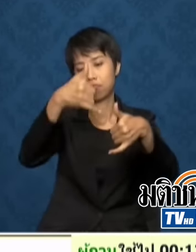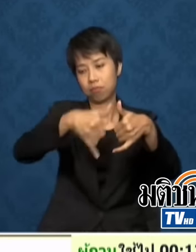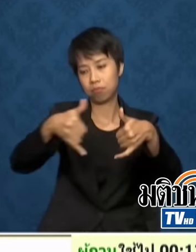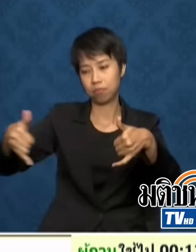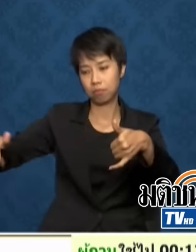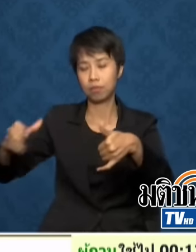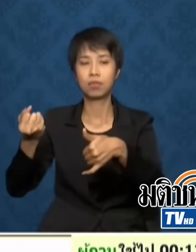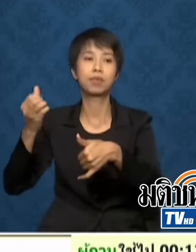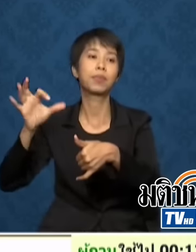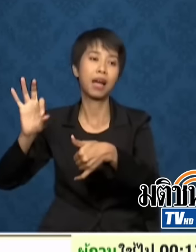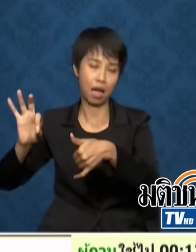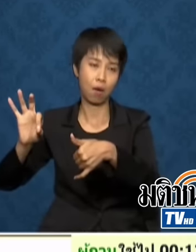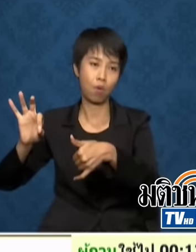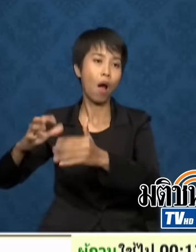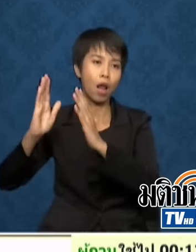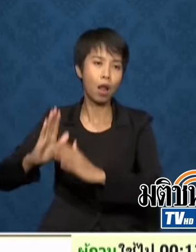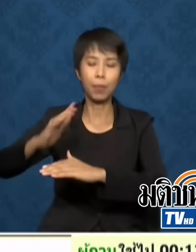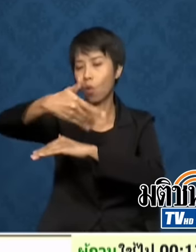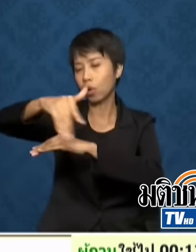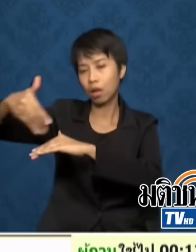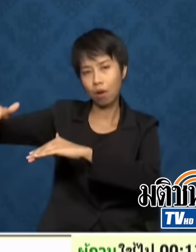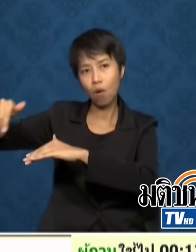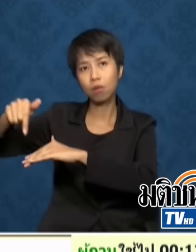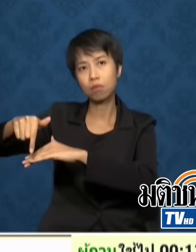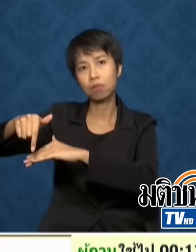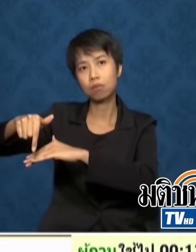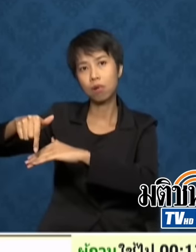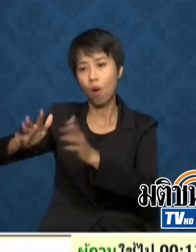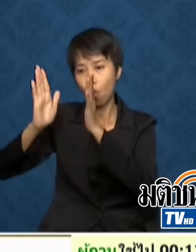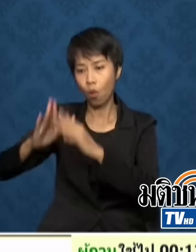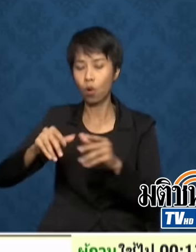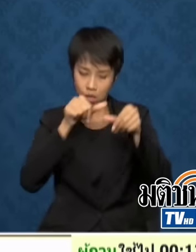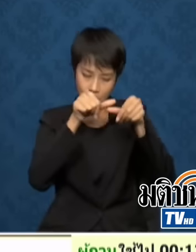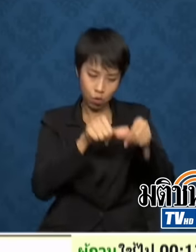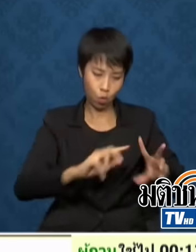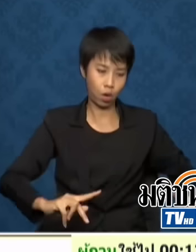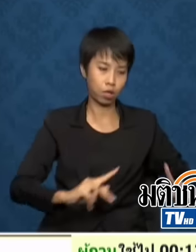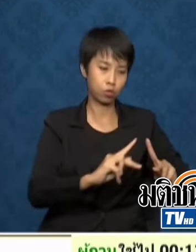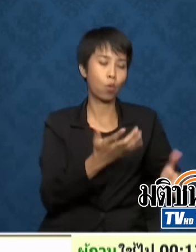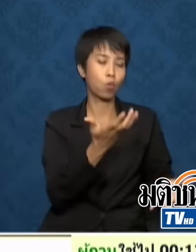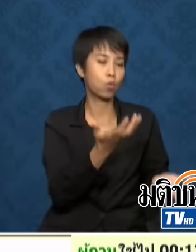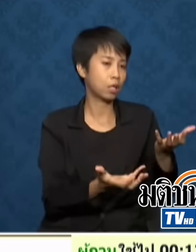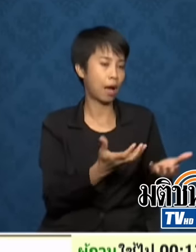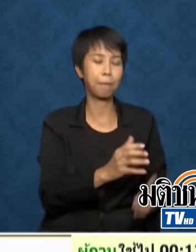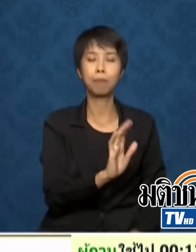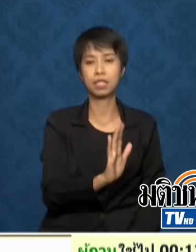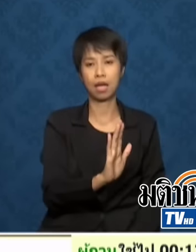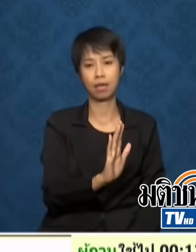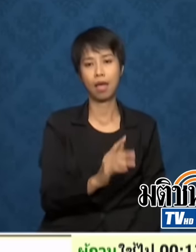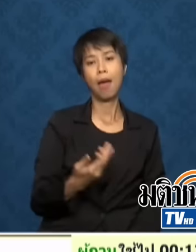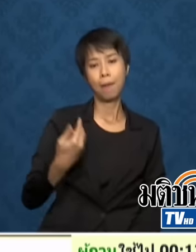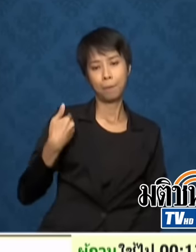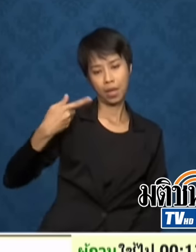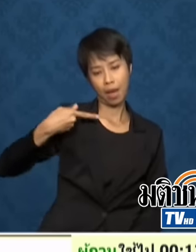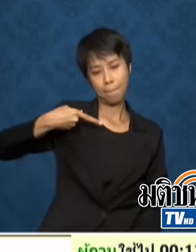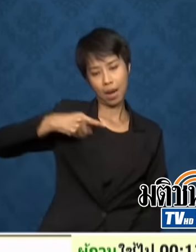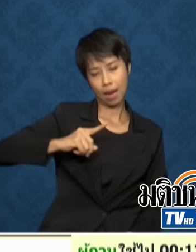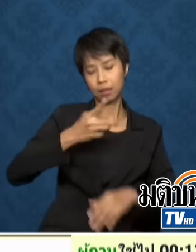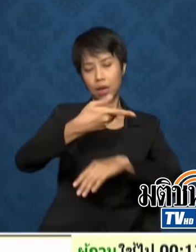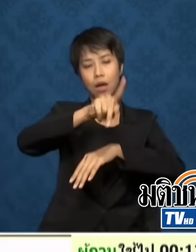แล้วเป็นคนภายนอกแล้วคณะกรรมการพักโทษไม่ใช่คนในกระทรวงยุติธรรมทั้งหมดมีแค่ปลัดกระทรวงเป็นประธ